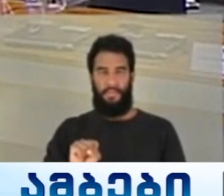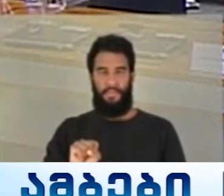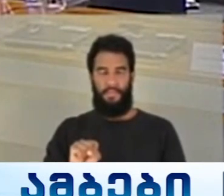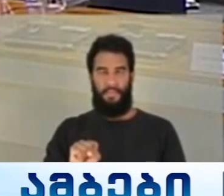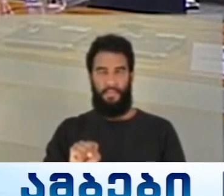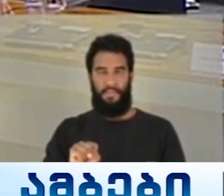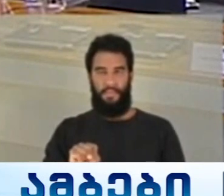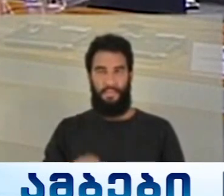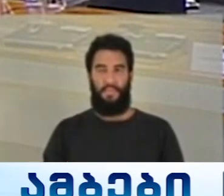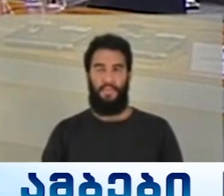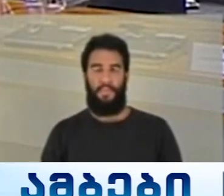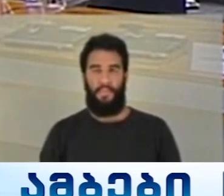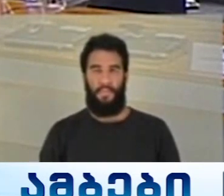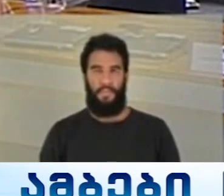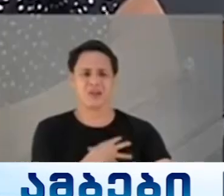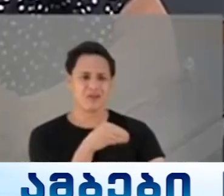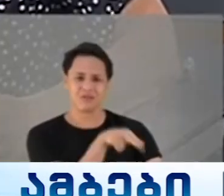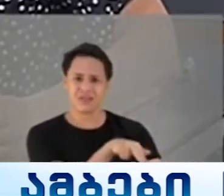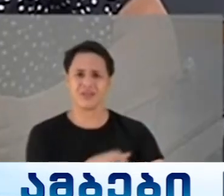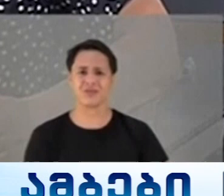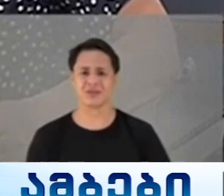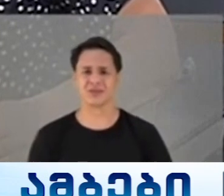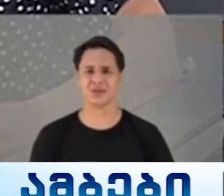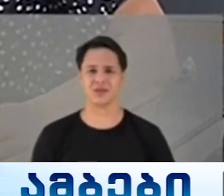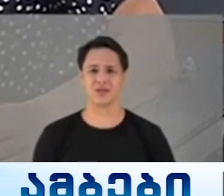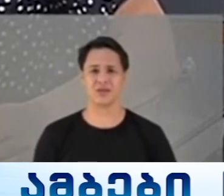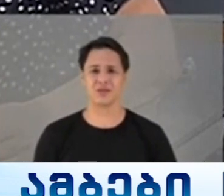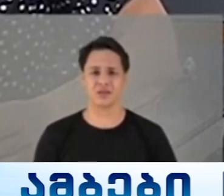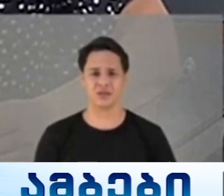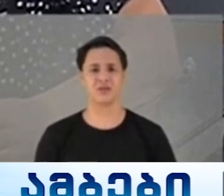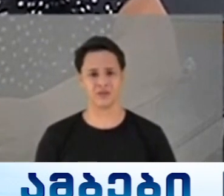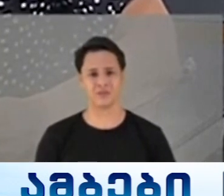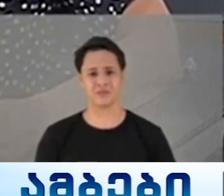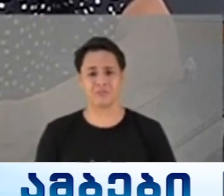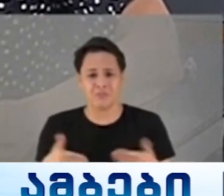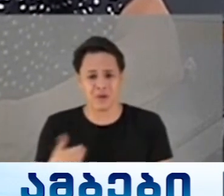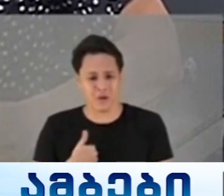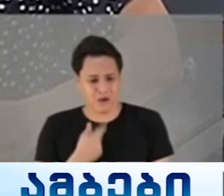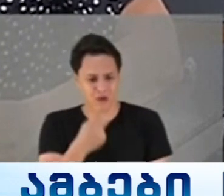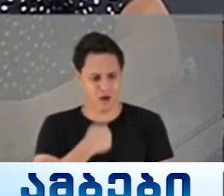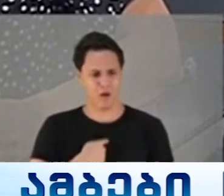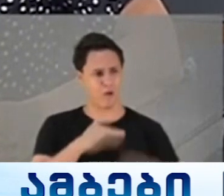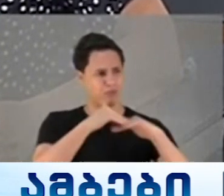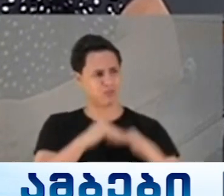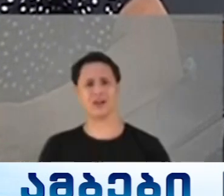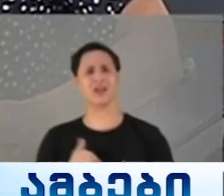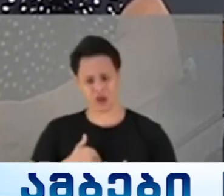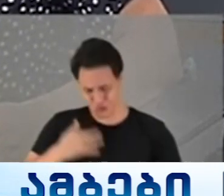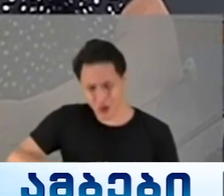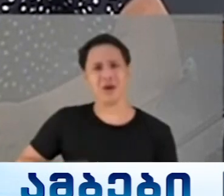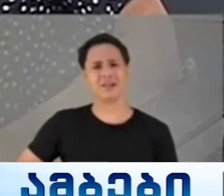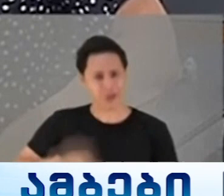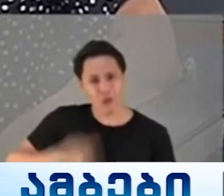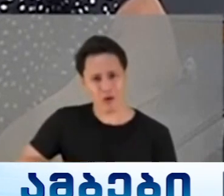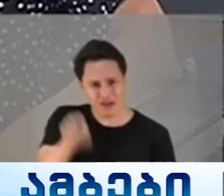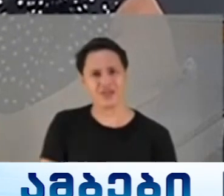Orșavac, Brazilia și COVID-i dagubulta, ojahis eurobi, kveqnis kongresis cinashe tsardgnen. Mat tavian titkivili gauziares im senatorebs,